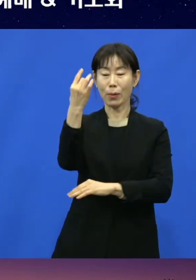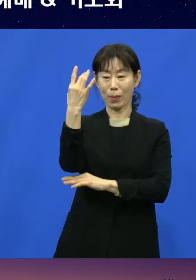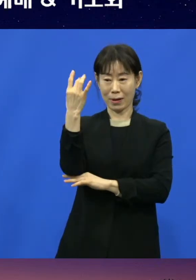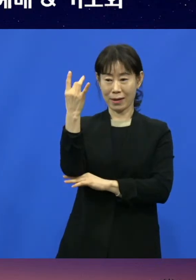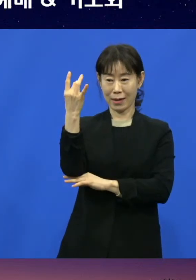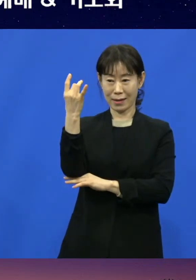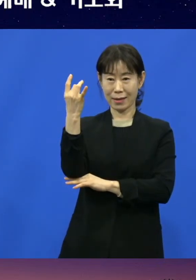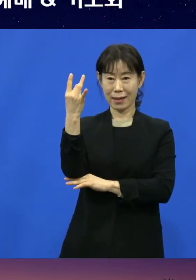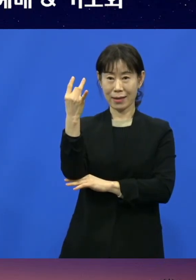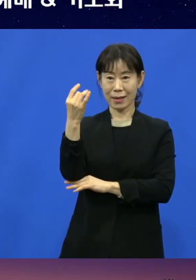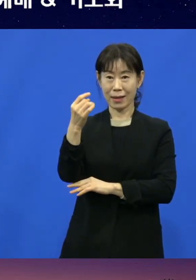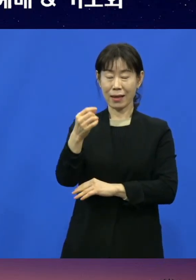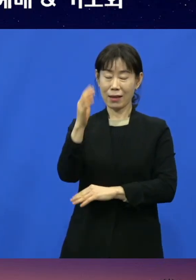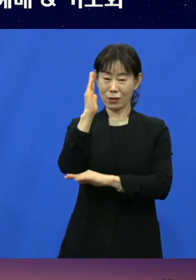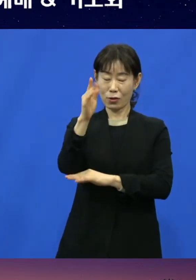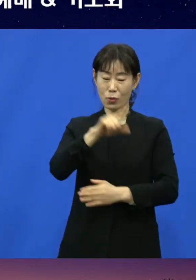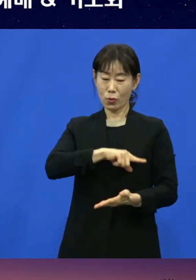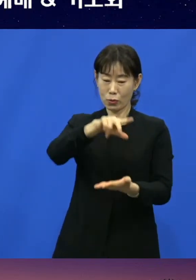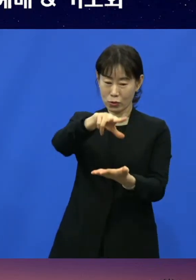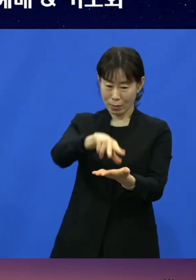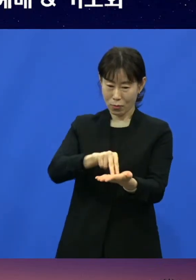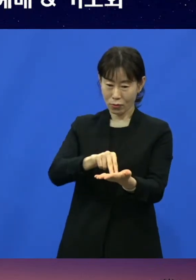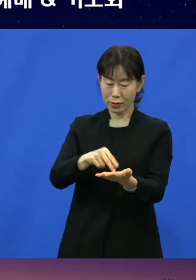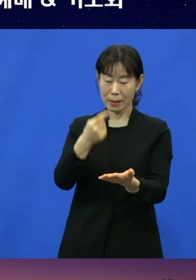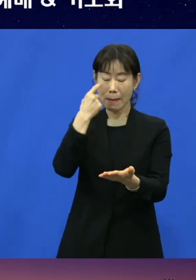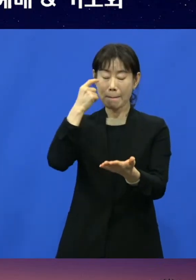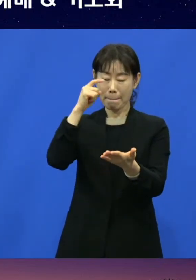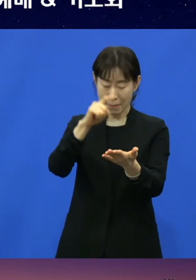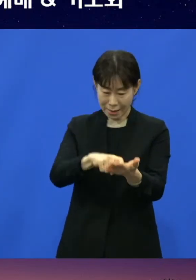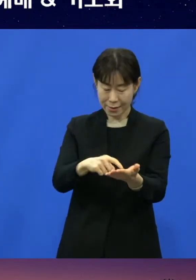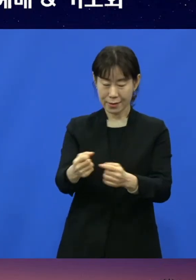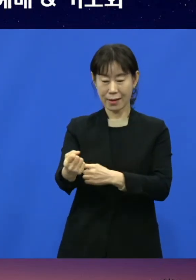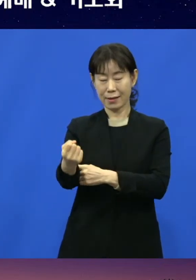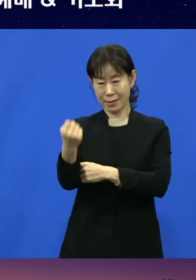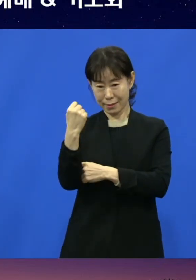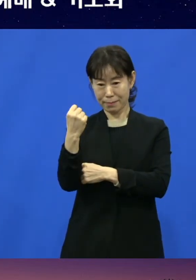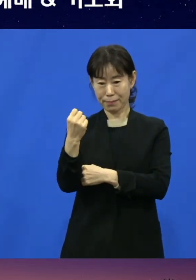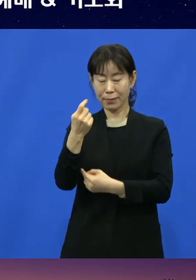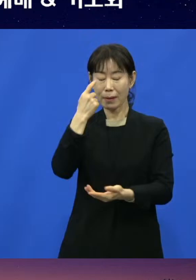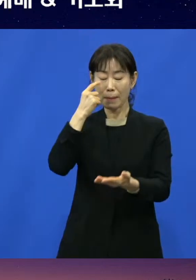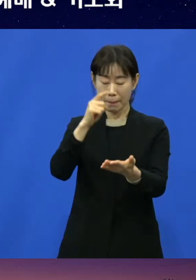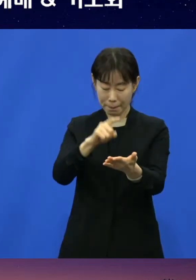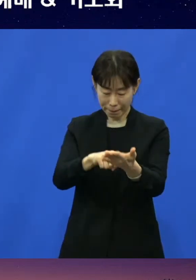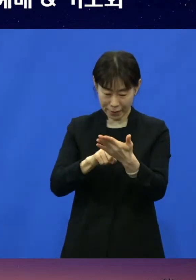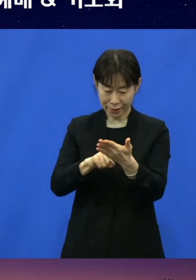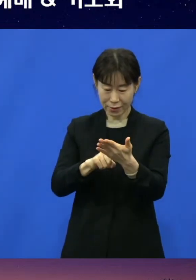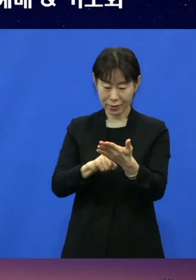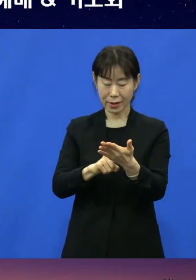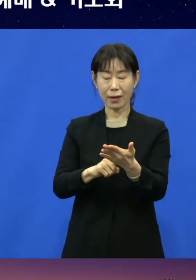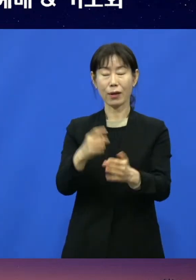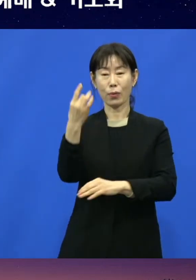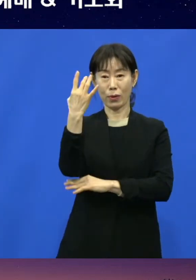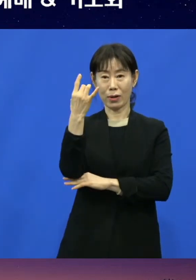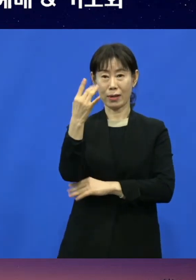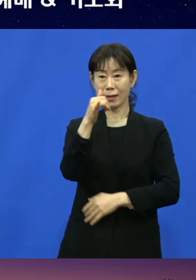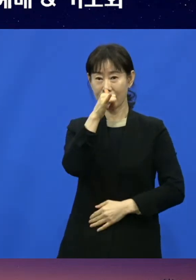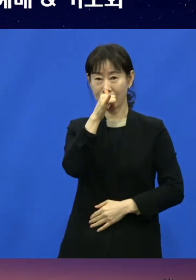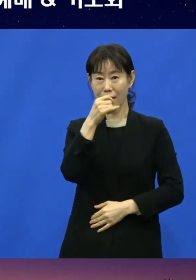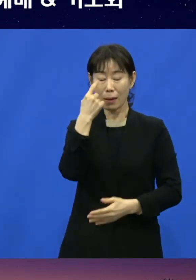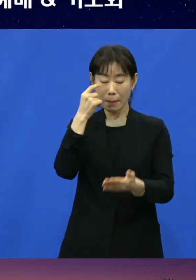오늘 설교 제목은 발견의 힘 그랬는데요. 발견의 원리가 있어요. 무엇을 발견했느냐, 이게 참